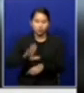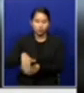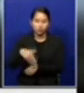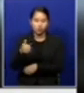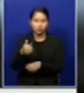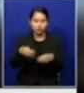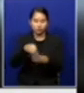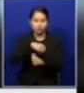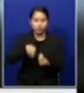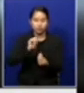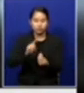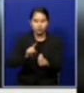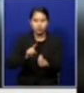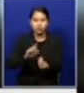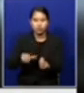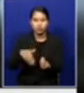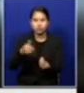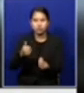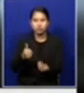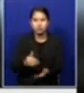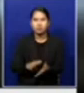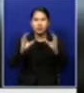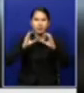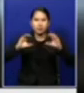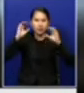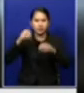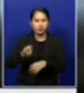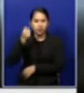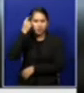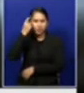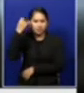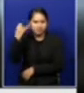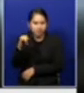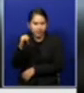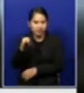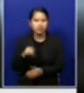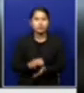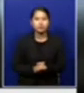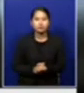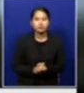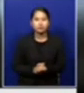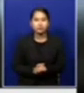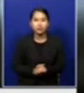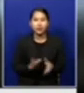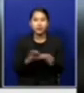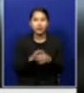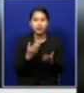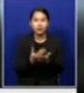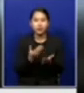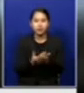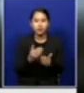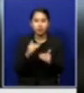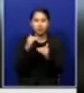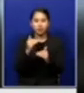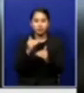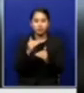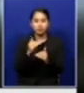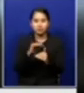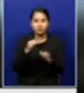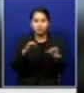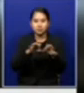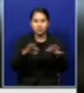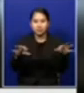ซึ่งรัฐบาลเข้าใจผิดและอาจจะทำให้เกิดปัญหาในด้านกรอบเวลาการทำงานการใช้งบประมาณซึ่งจะไม่สอดคล้องกับสถาน